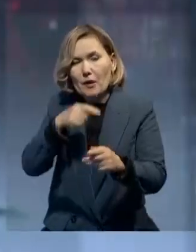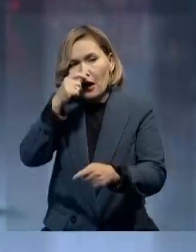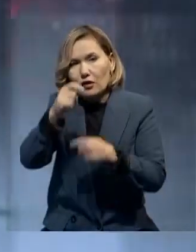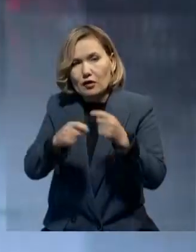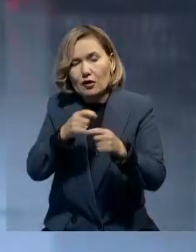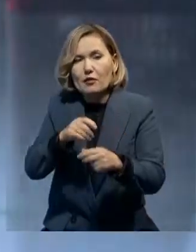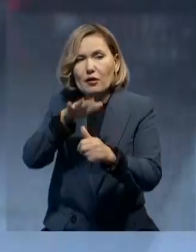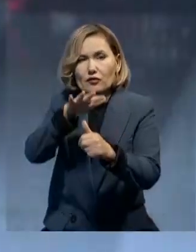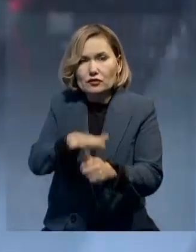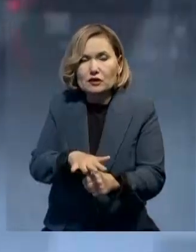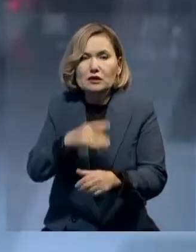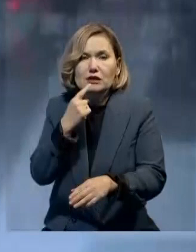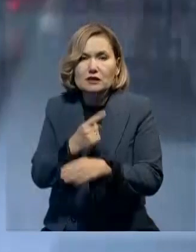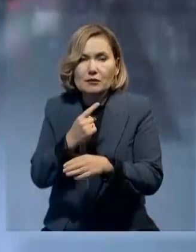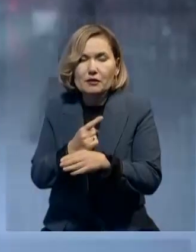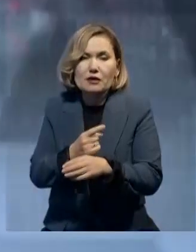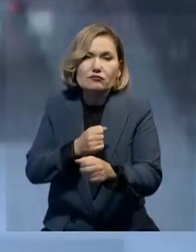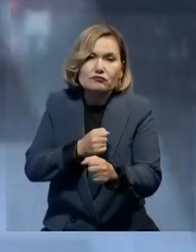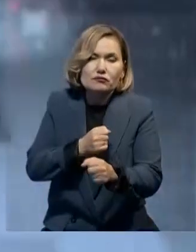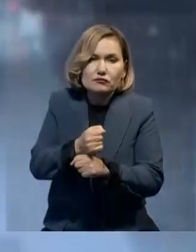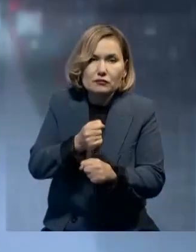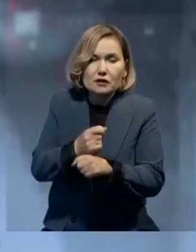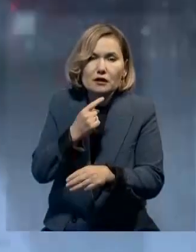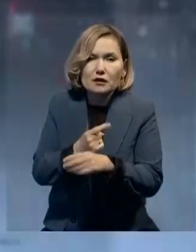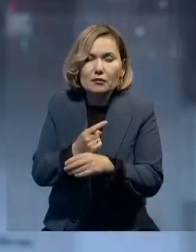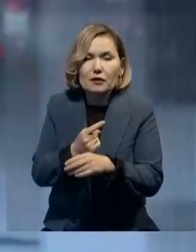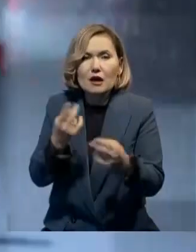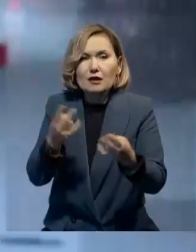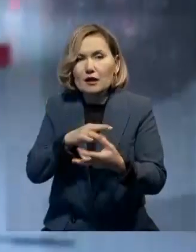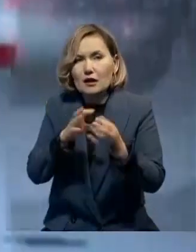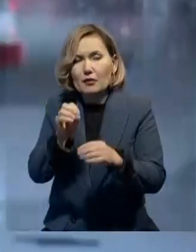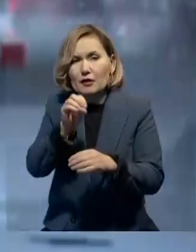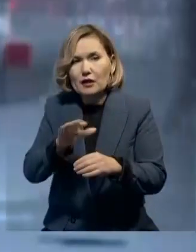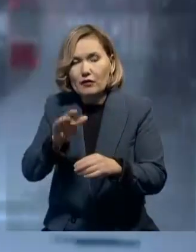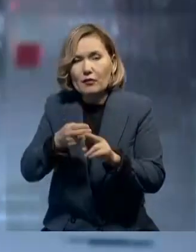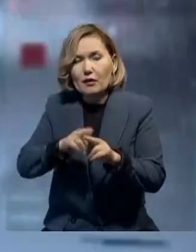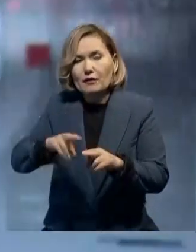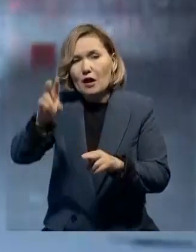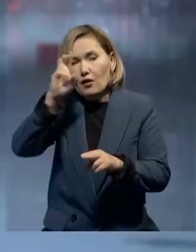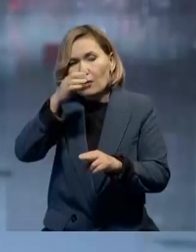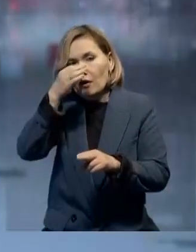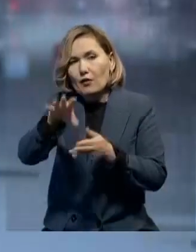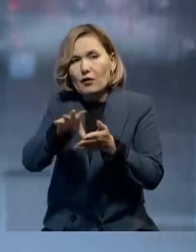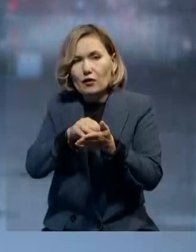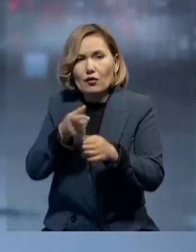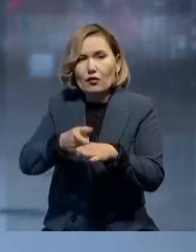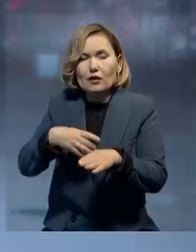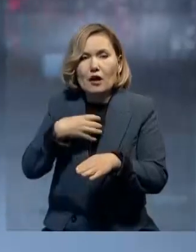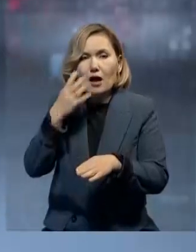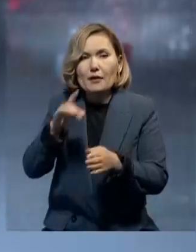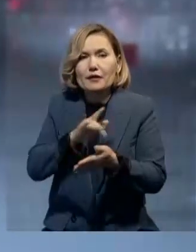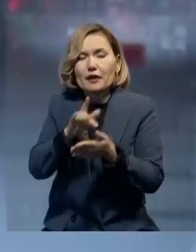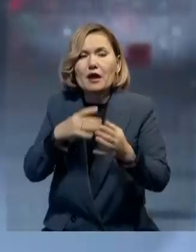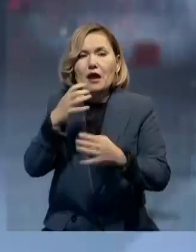түрде күресуіміз керек. Сондықтан осыған қарсы іс-қимылдың еуропалық стандарттарын зерделеп, тәжірибе алмасу маңызды. Алматыда